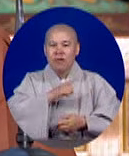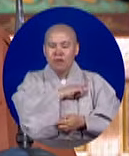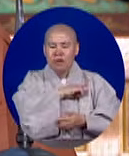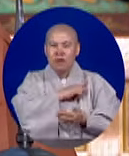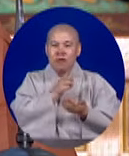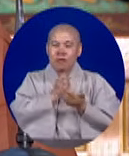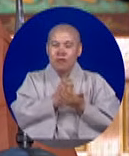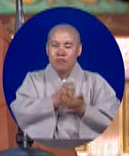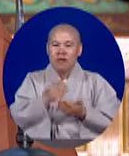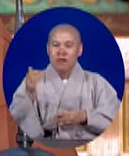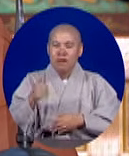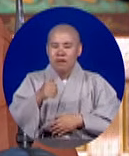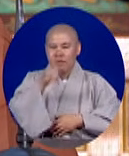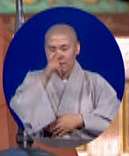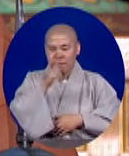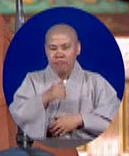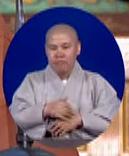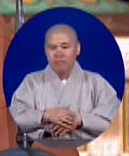거예요.